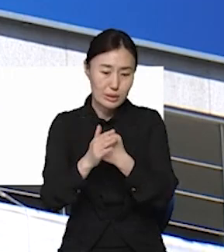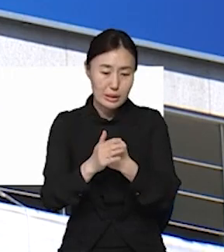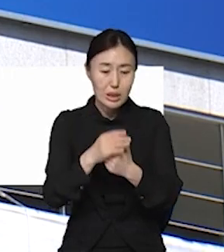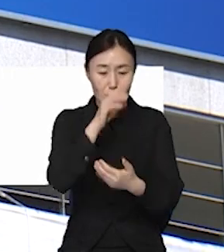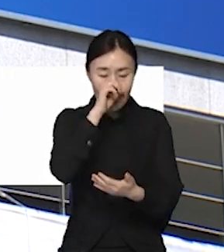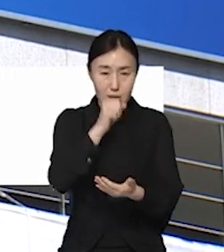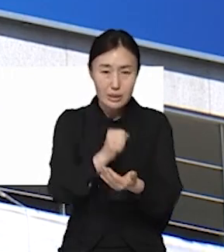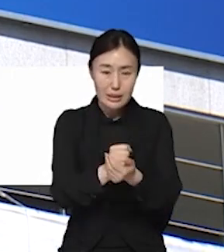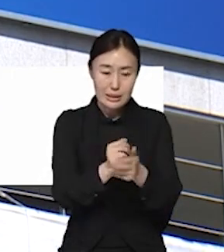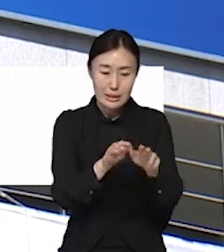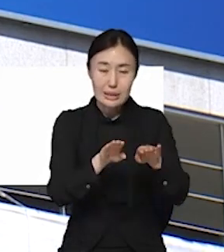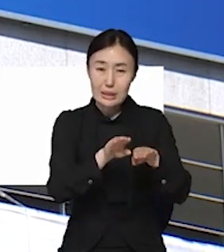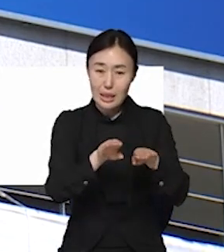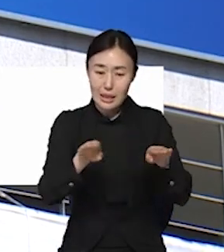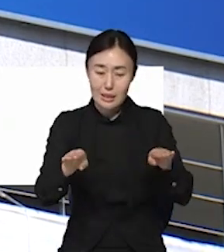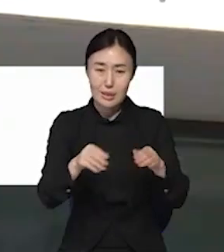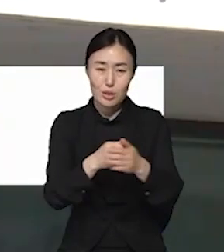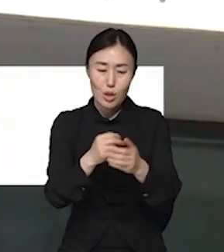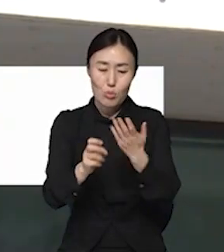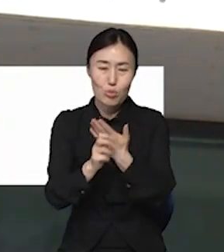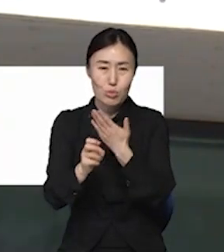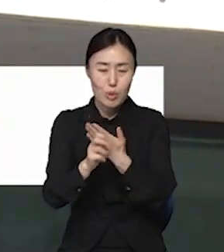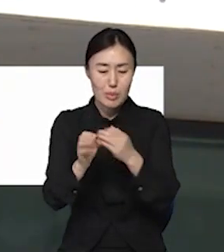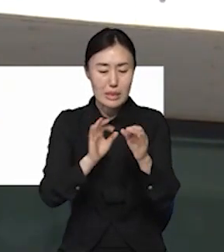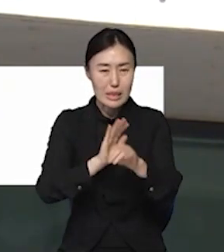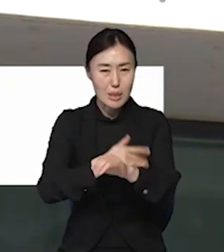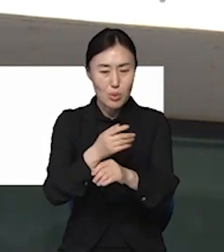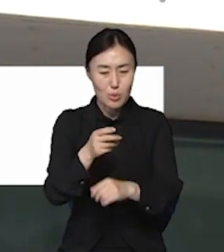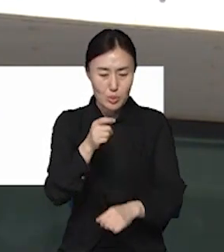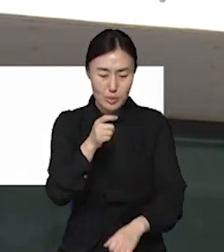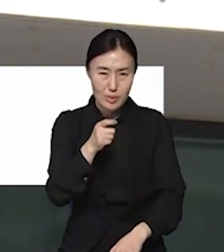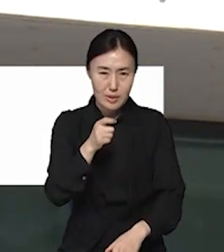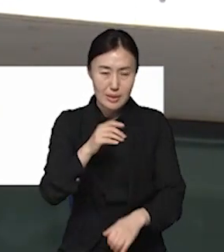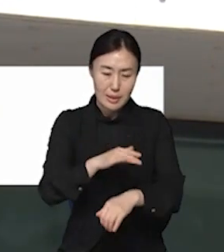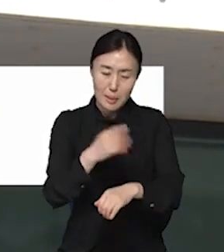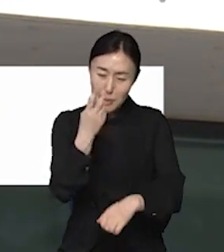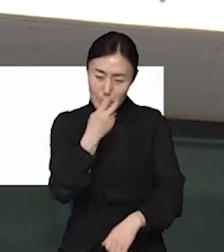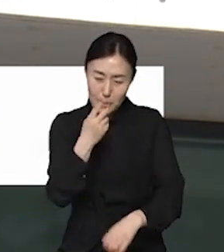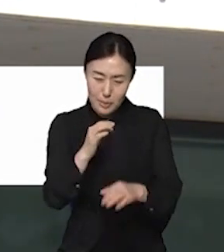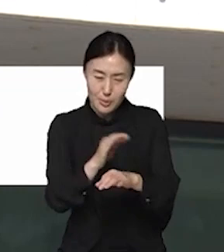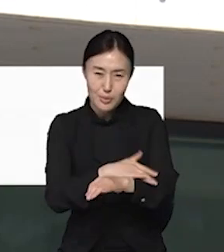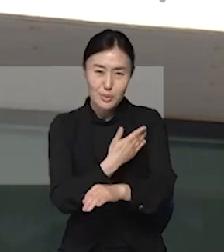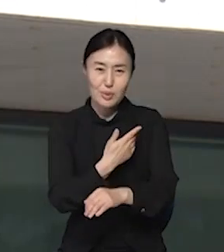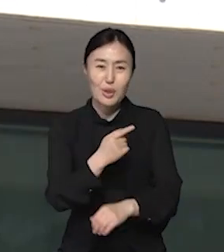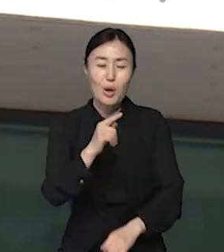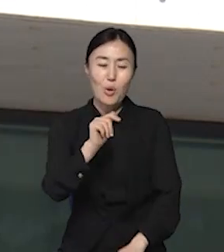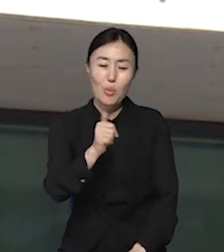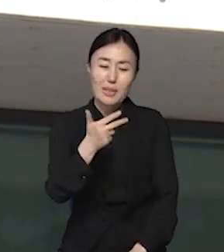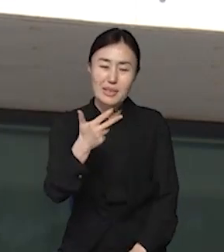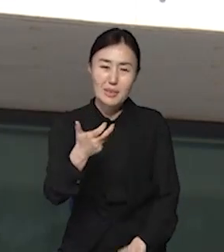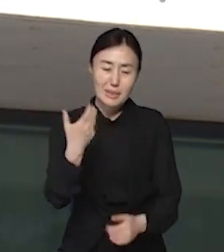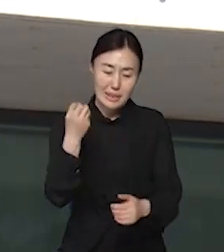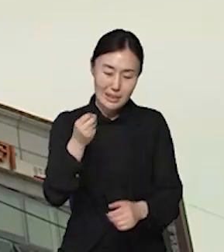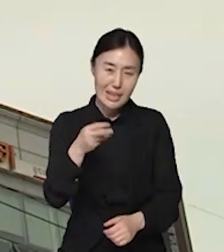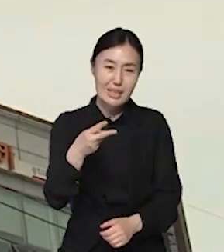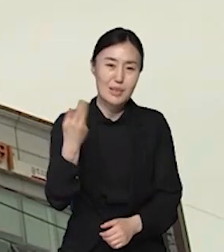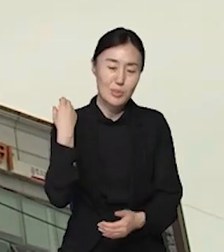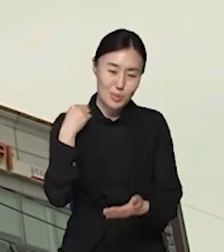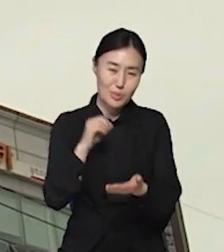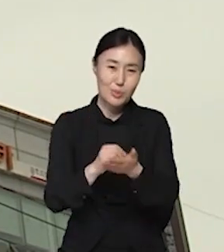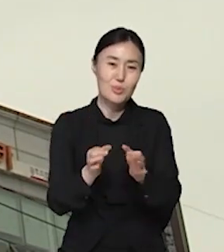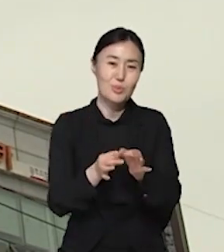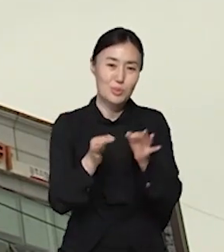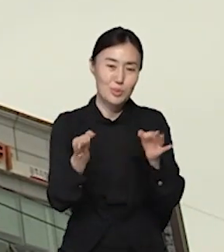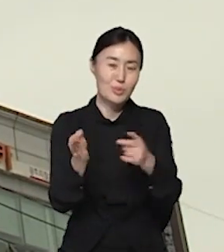차량 179대가 불법 주정차 차량으로 잘못 인식돼 부과된 과태료 570만 원에 대해 환급 절차를 밟고 있다고